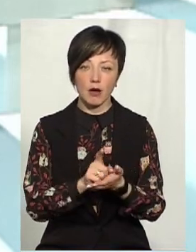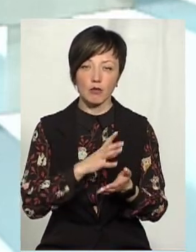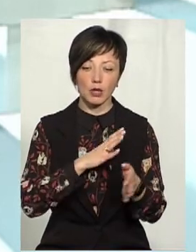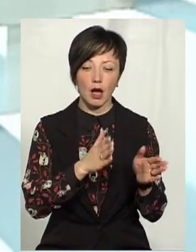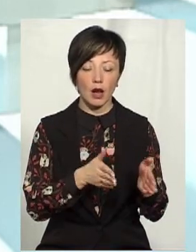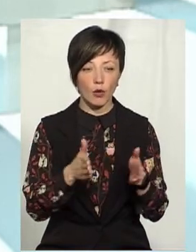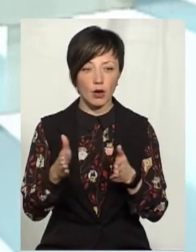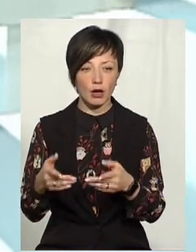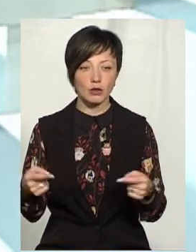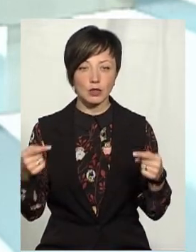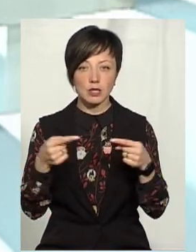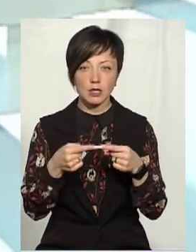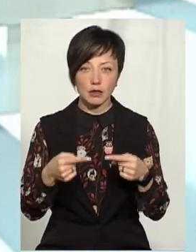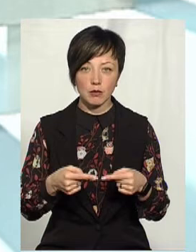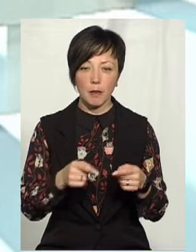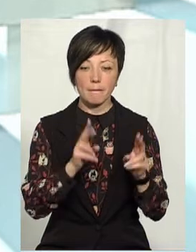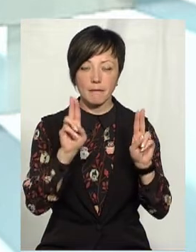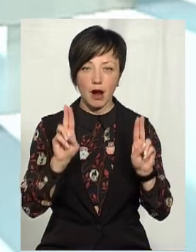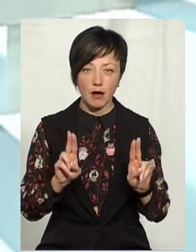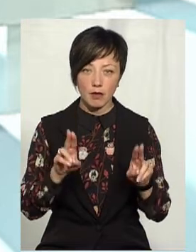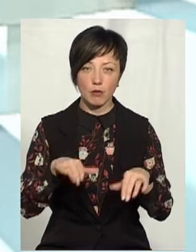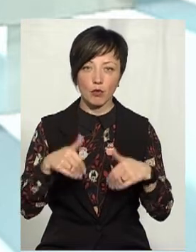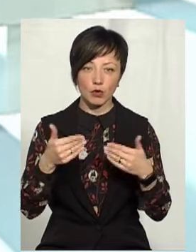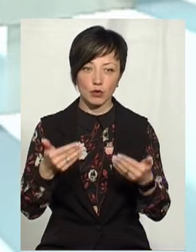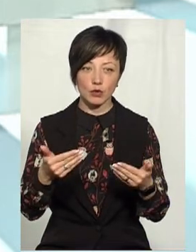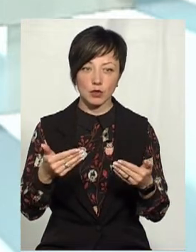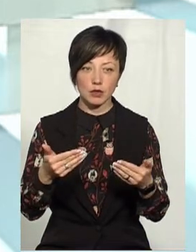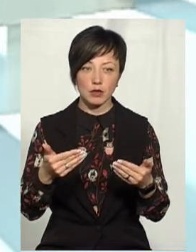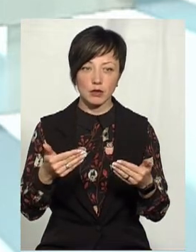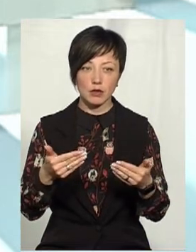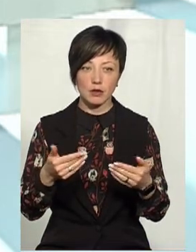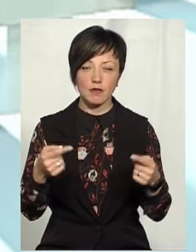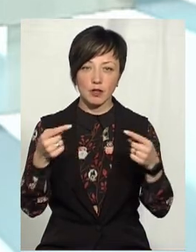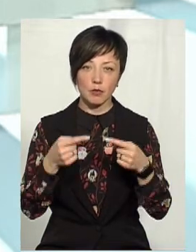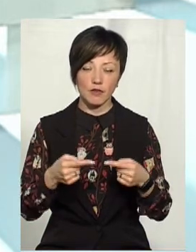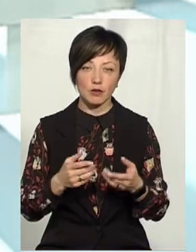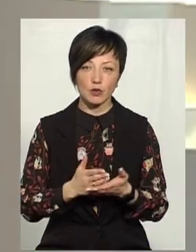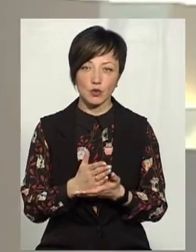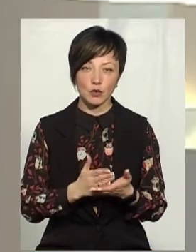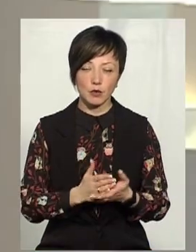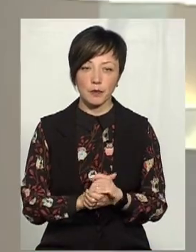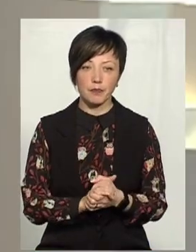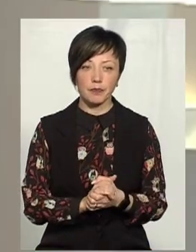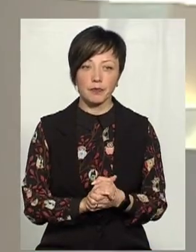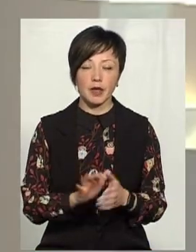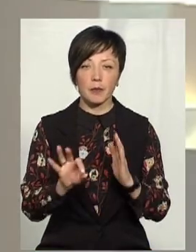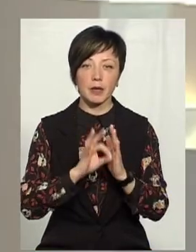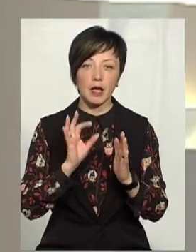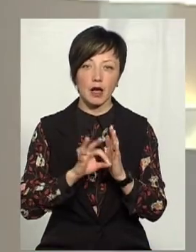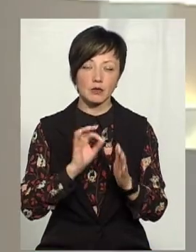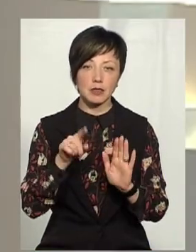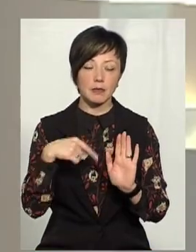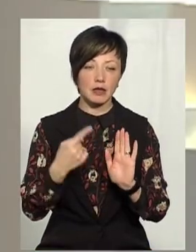бути регулярною згідно з тими алгоритмами і правилами, які пропонуються відповідними службами. І маємо, підказують, що